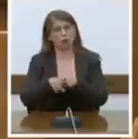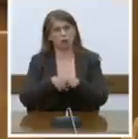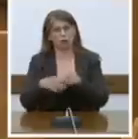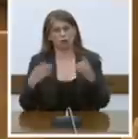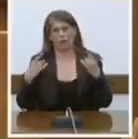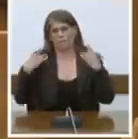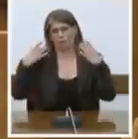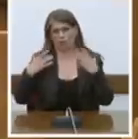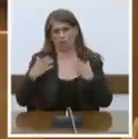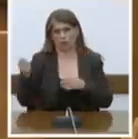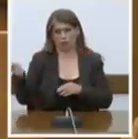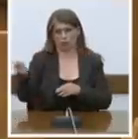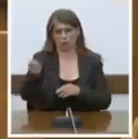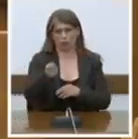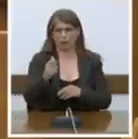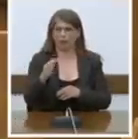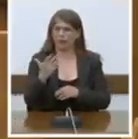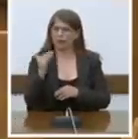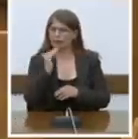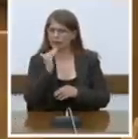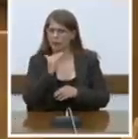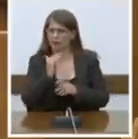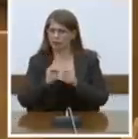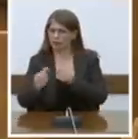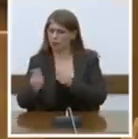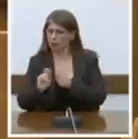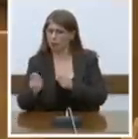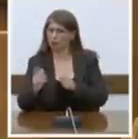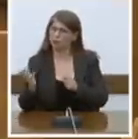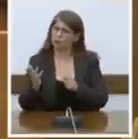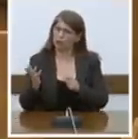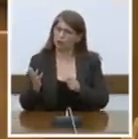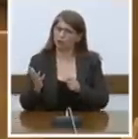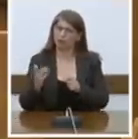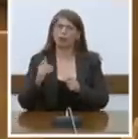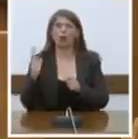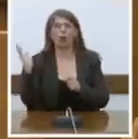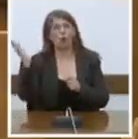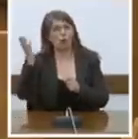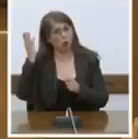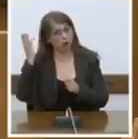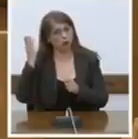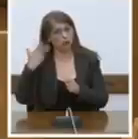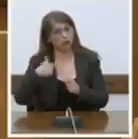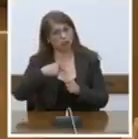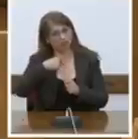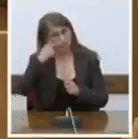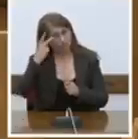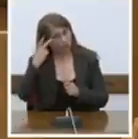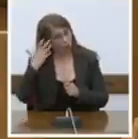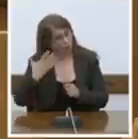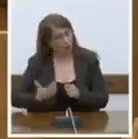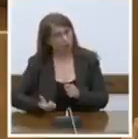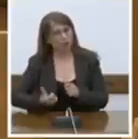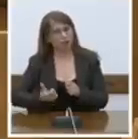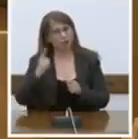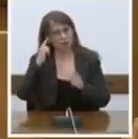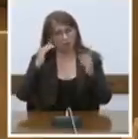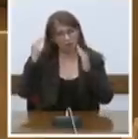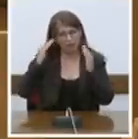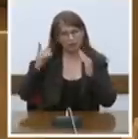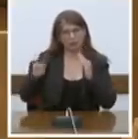χρέους. Γιατί σπεύδετε να αποπληρώσετε κάτι όταν δικαιούστε να το